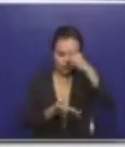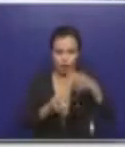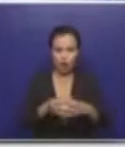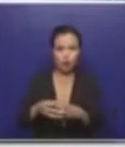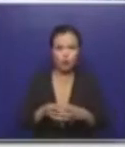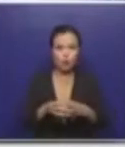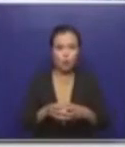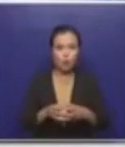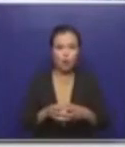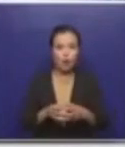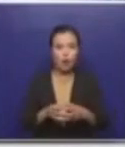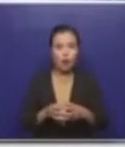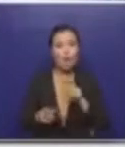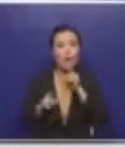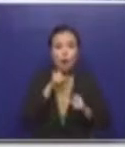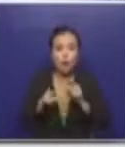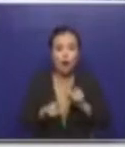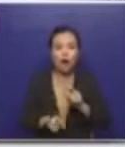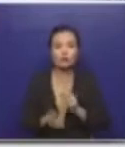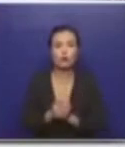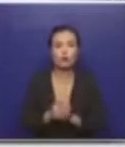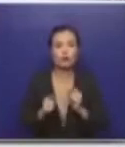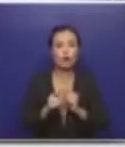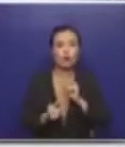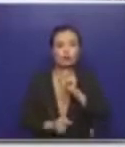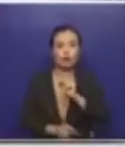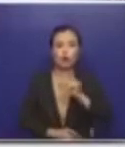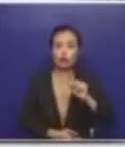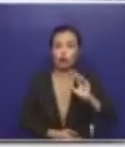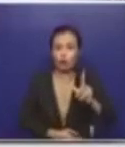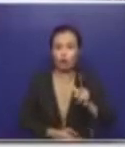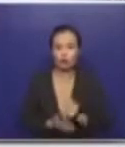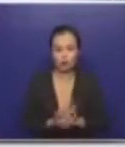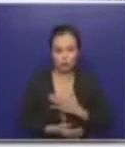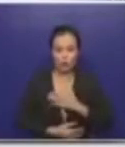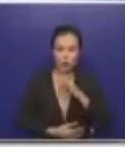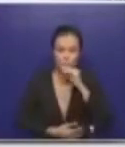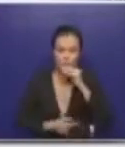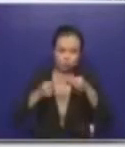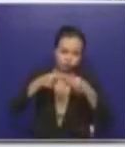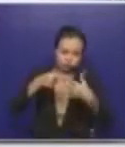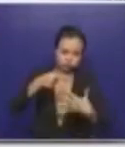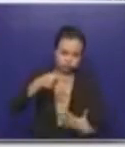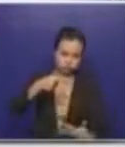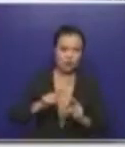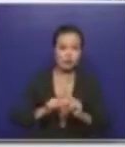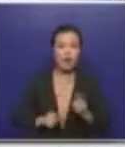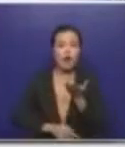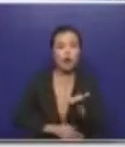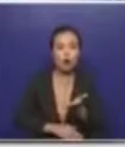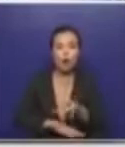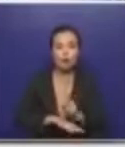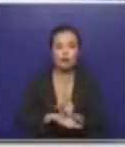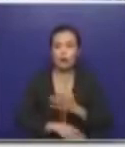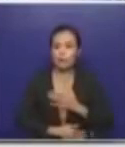จะต่อว่าฝ่ายนิติบัญญัติเราได้นะครับท่านประธานครับผมมีเรื่องที่จะพูดเยอะมากแต่จะขออนุญาตท่านประธานว่าผ